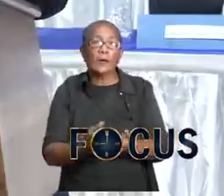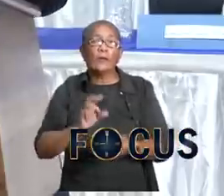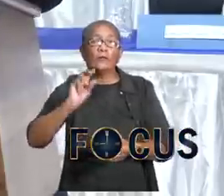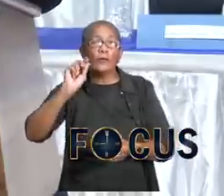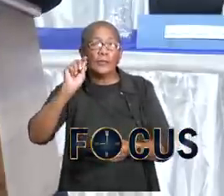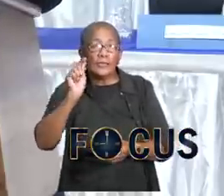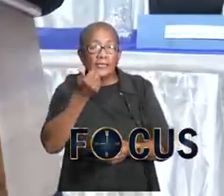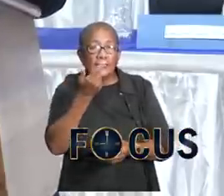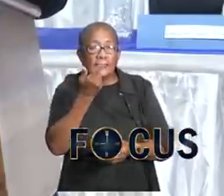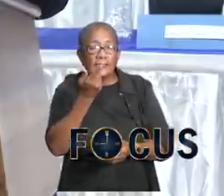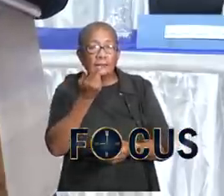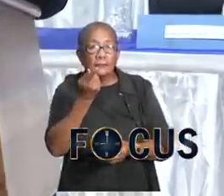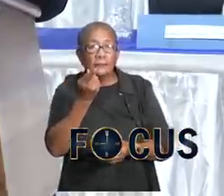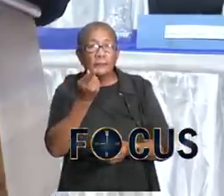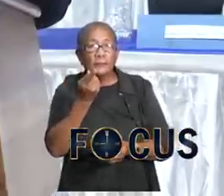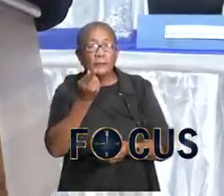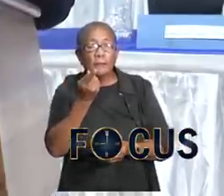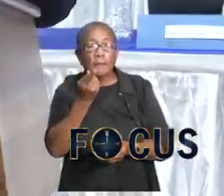Voor iets